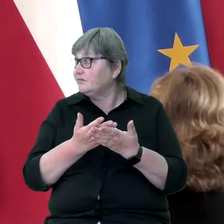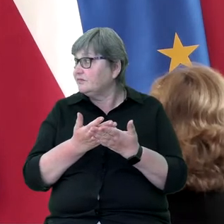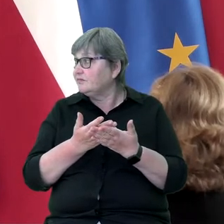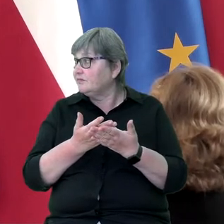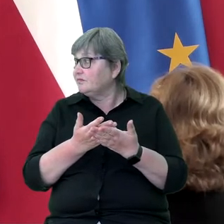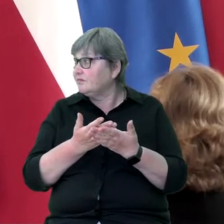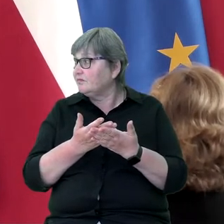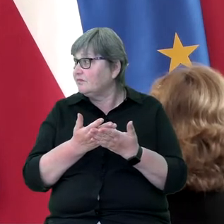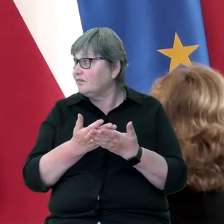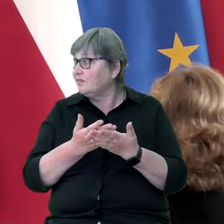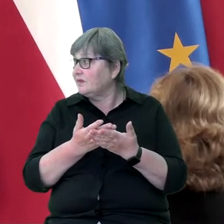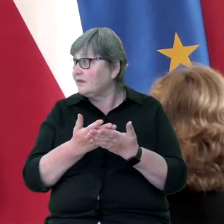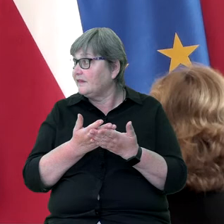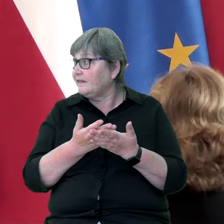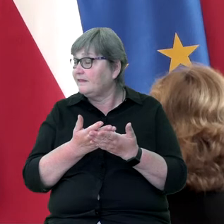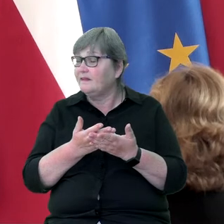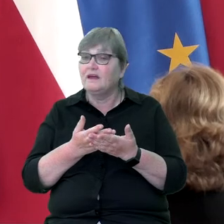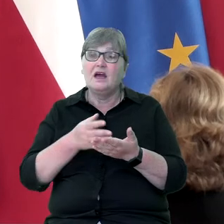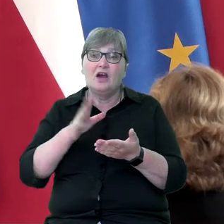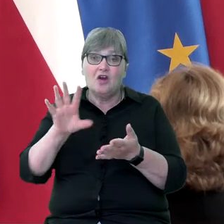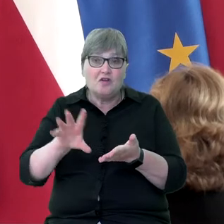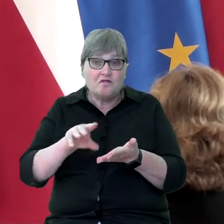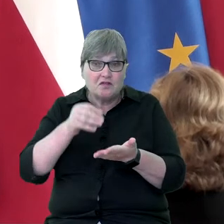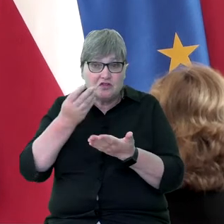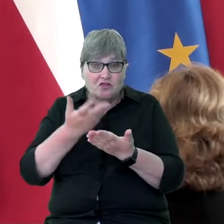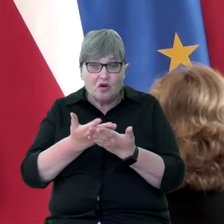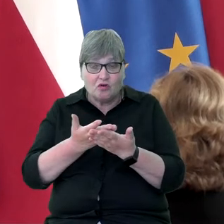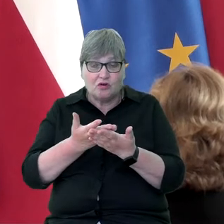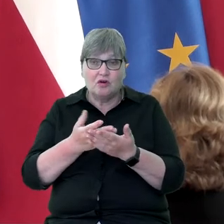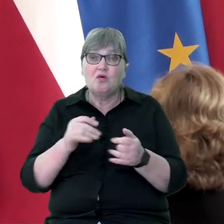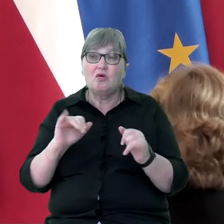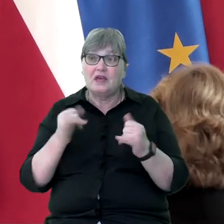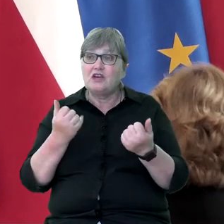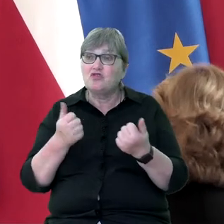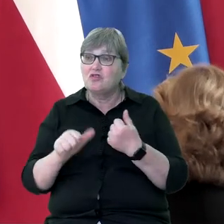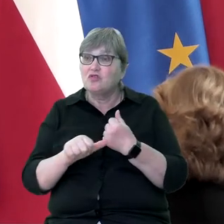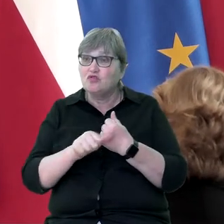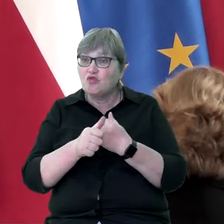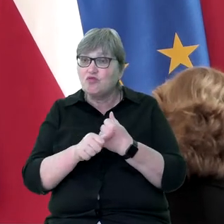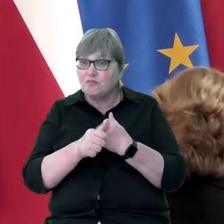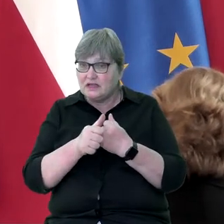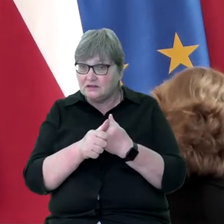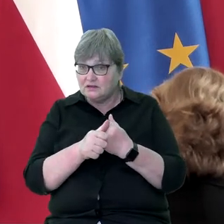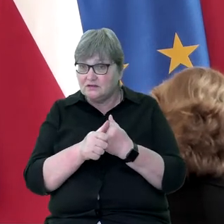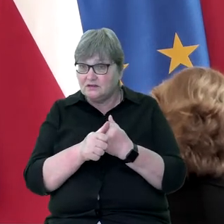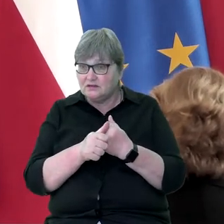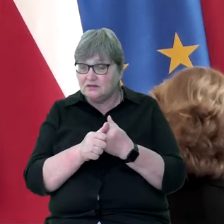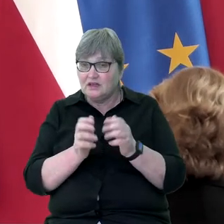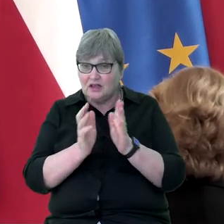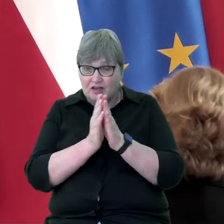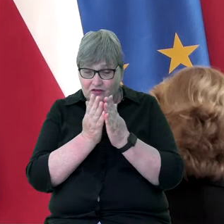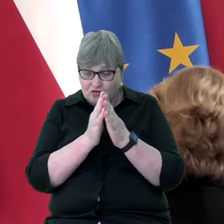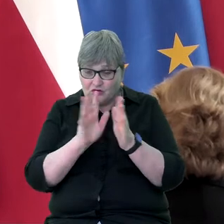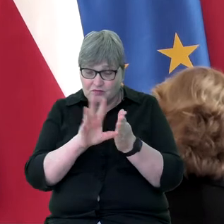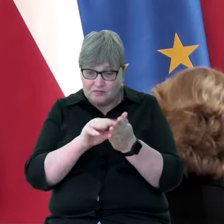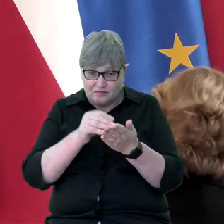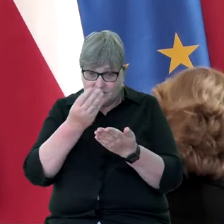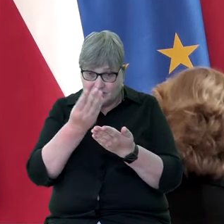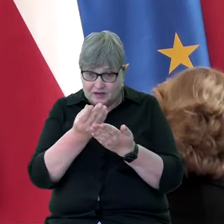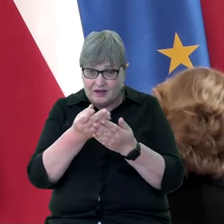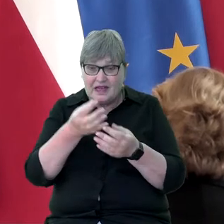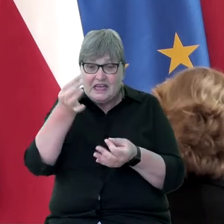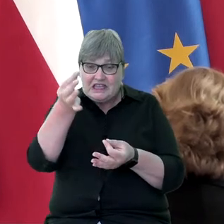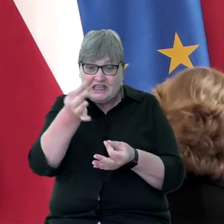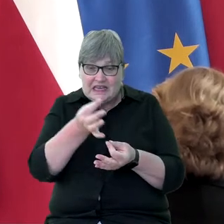tam miał z różnych powodów do mnie zaufanie, no to wyciągnął gdzieś tam z jakiegoś tam jakiejś książeczki taką cienką